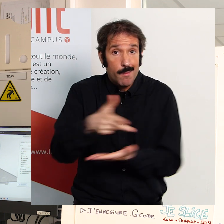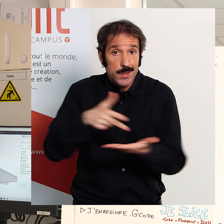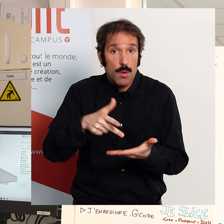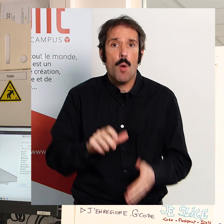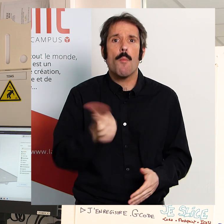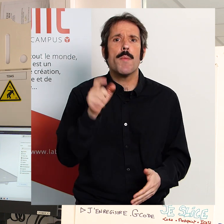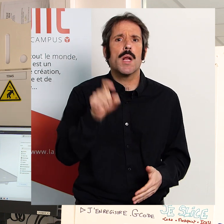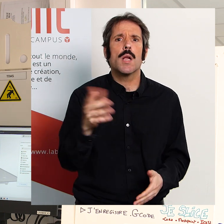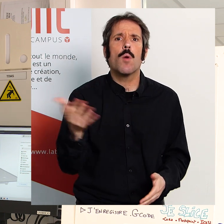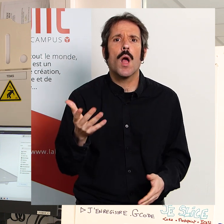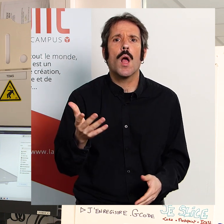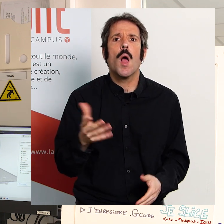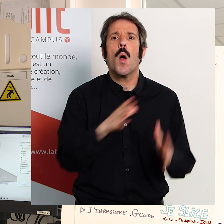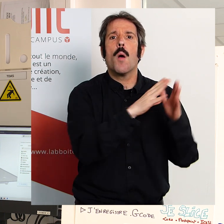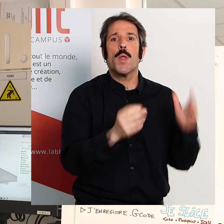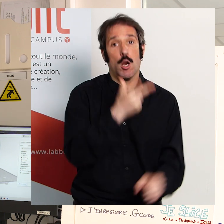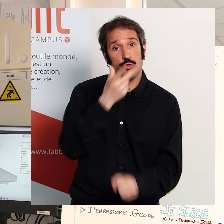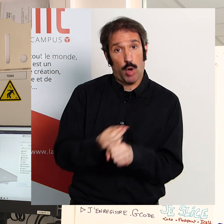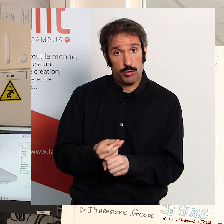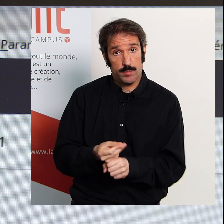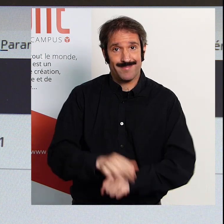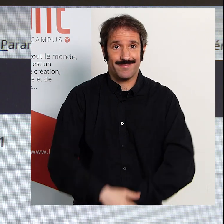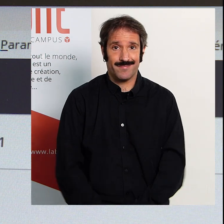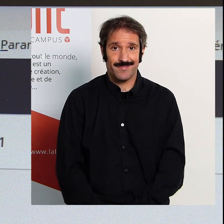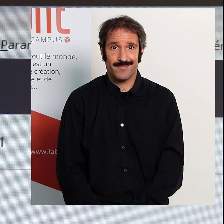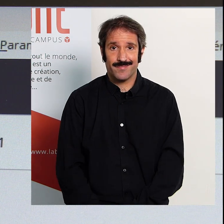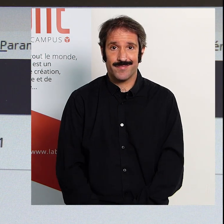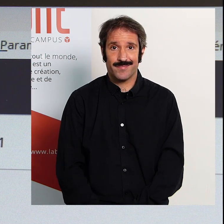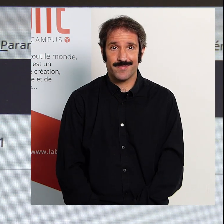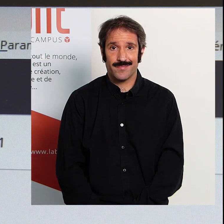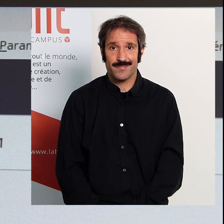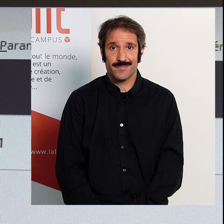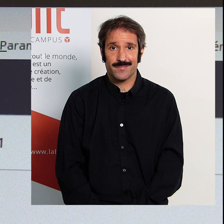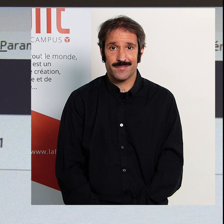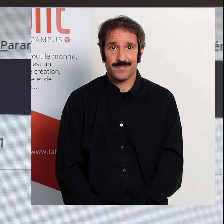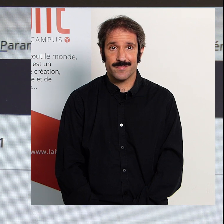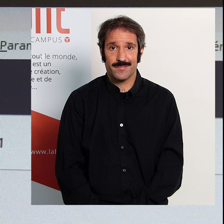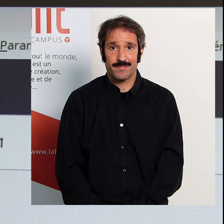impression. Le premier permet de charger un modèle.